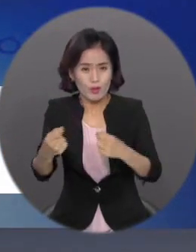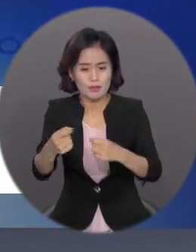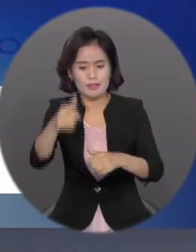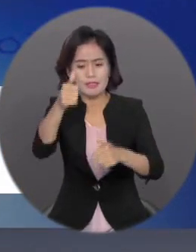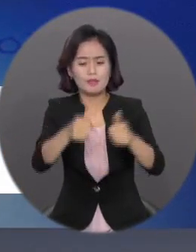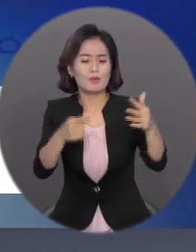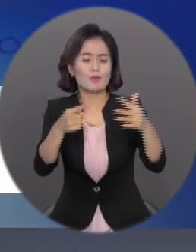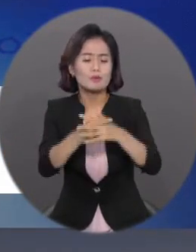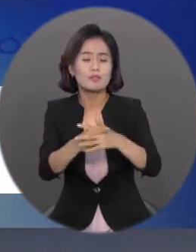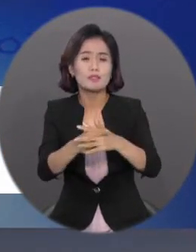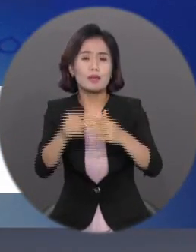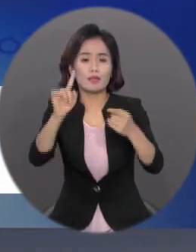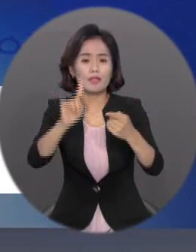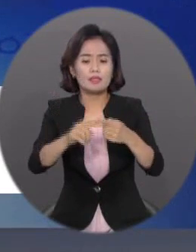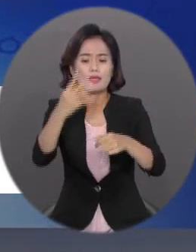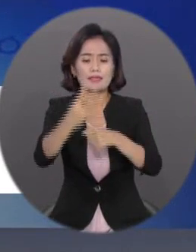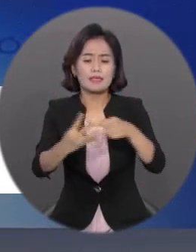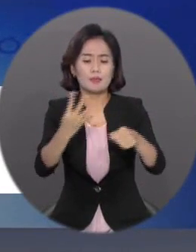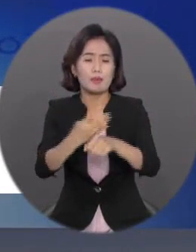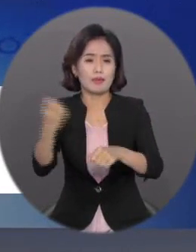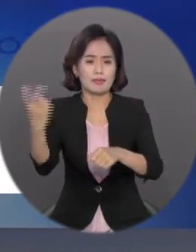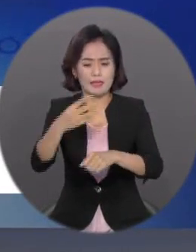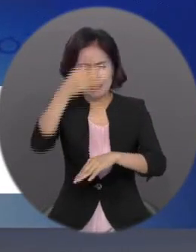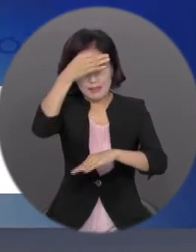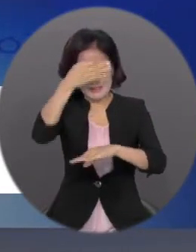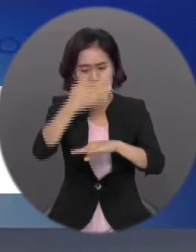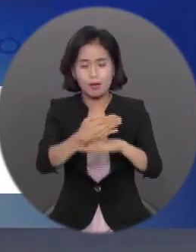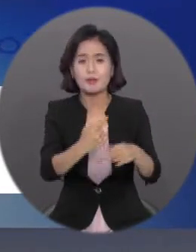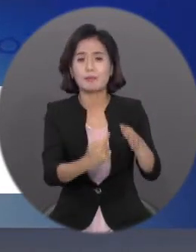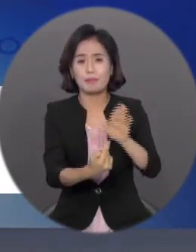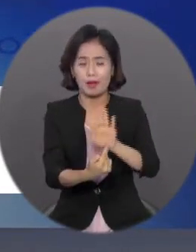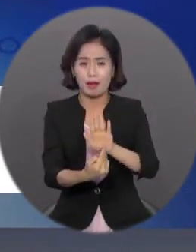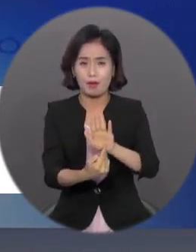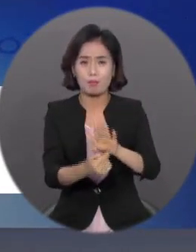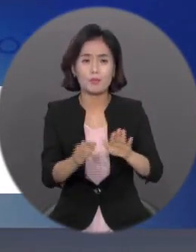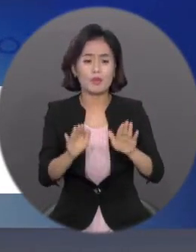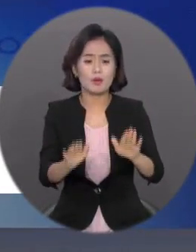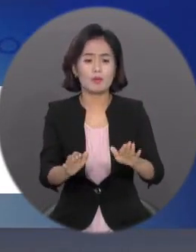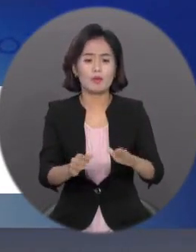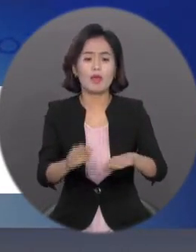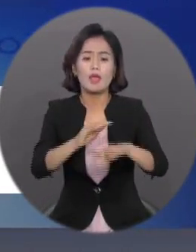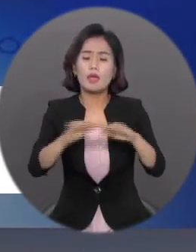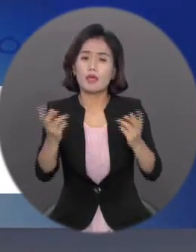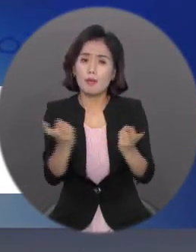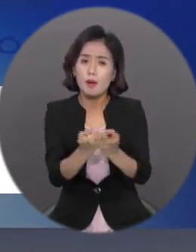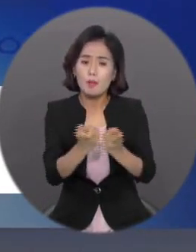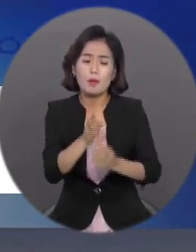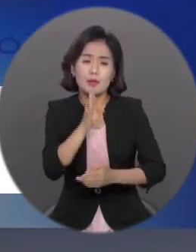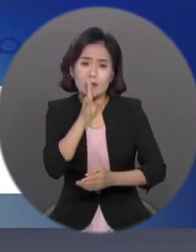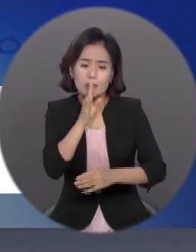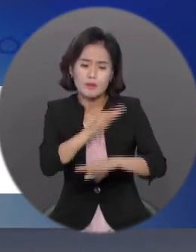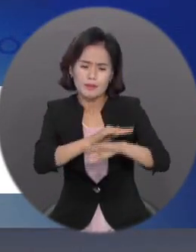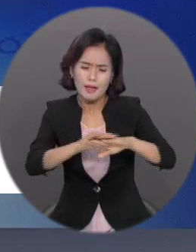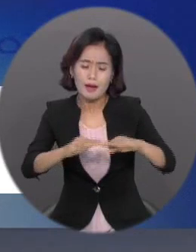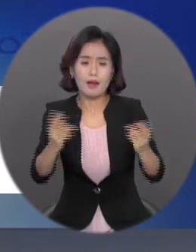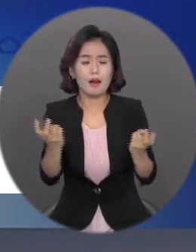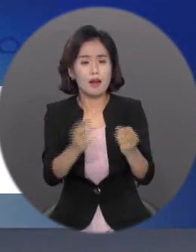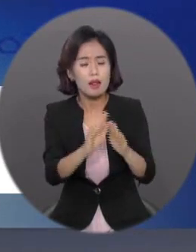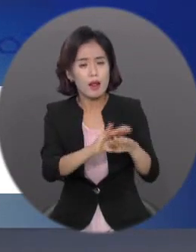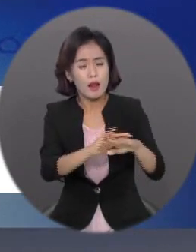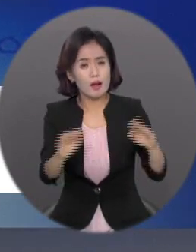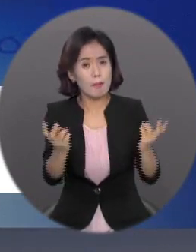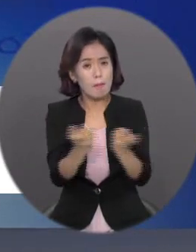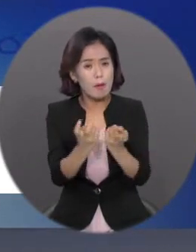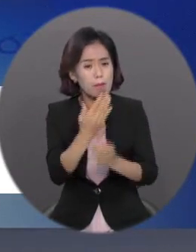유출 사건으로 교육감이 4년 만에 다시 사과를 한 겁니다. 이번에 나온 대책들이 정말로 근본적 해결책이 될